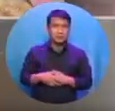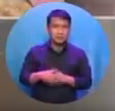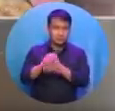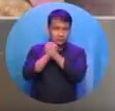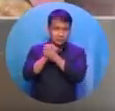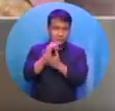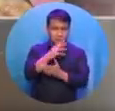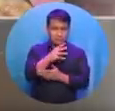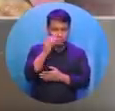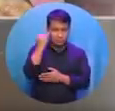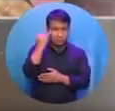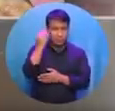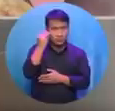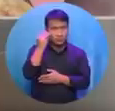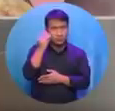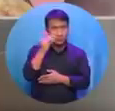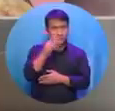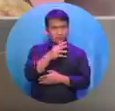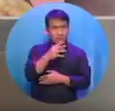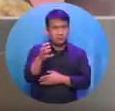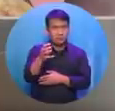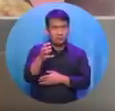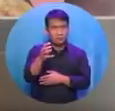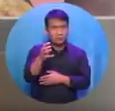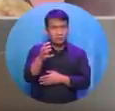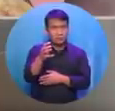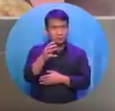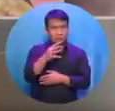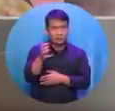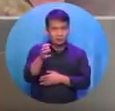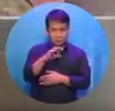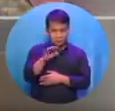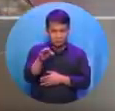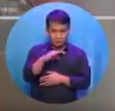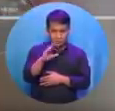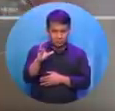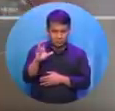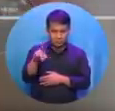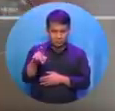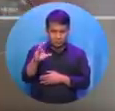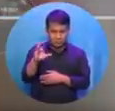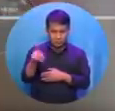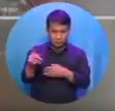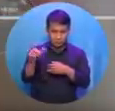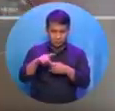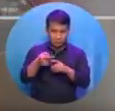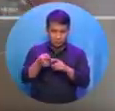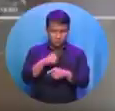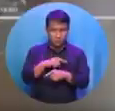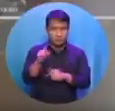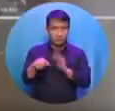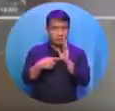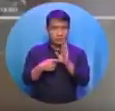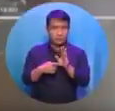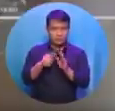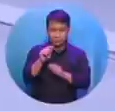Congratulations po, Sir Jomar. Ayan yung family niya. Beautiful family. Sir Jomar, 499 pesos cellphone load. Bigay po ng